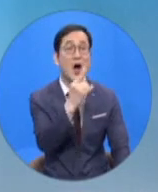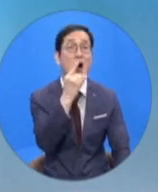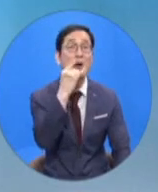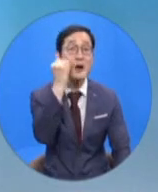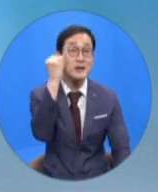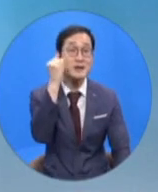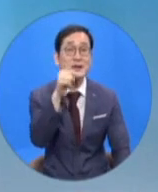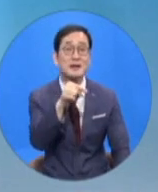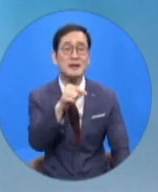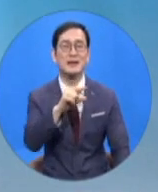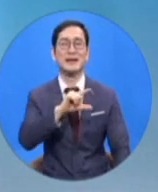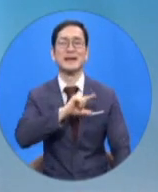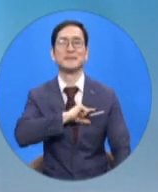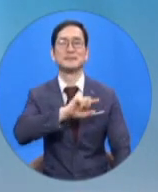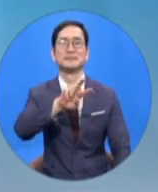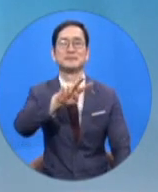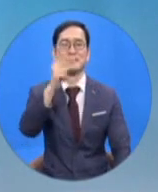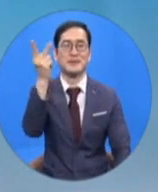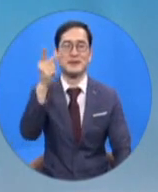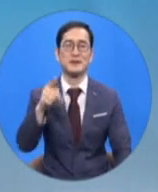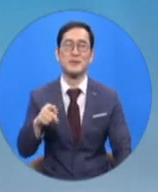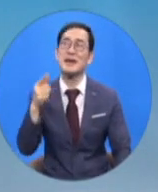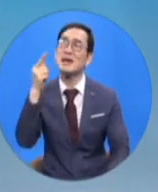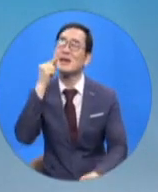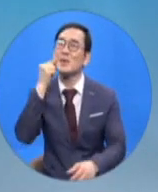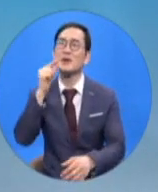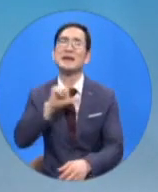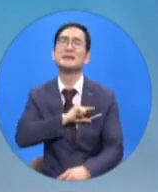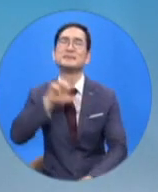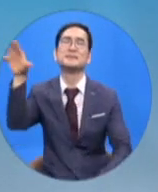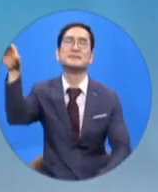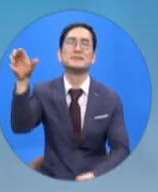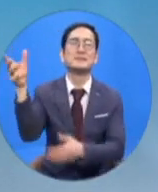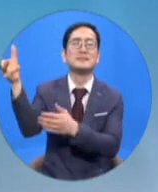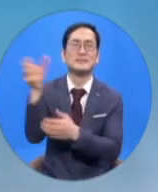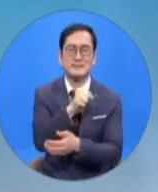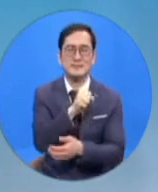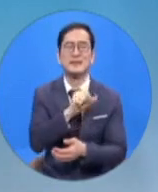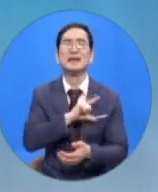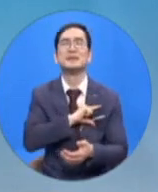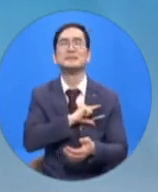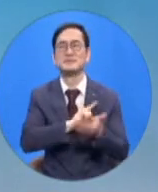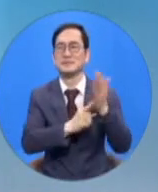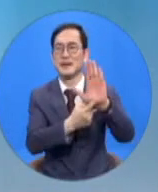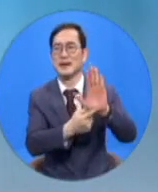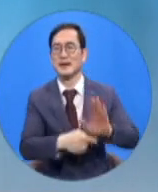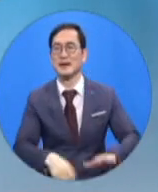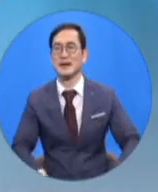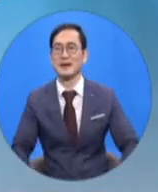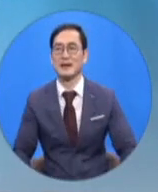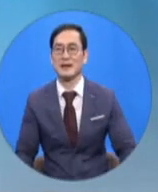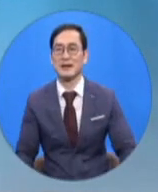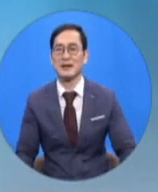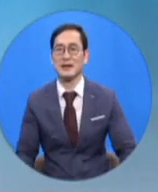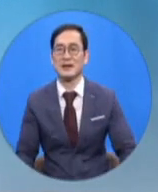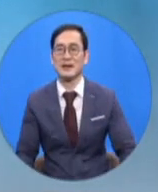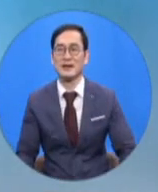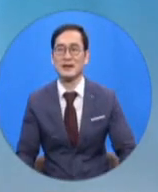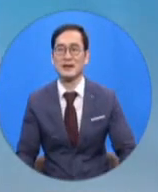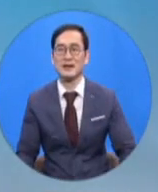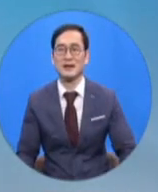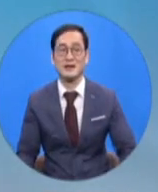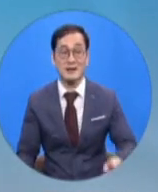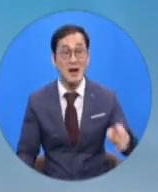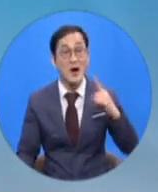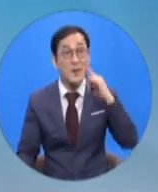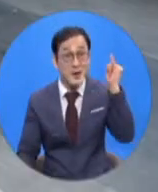창씨개명을 했다 라는 보도가 나온 적이 있었는데 그 내용을 염두하고 이 글을 연속 석상에서 지금 올린